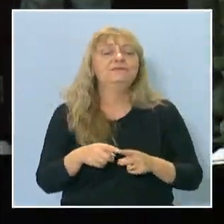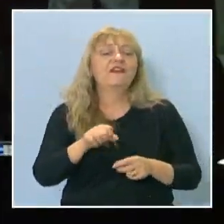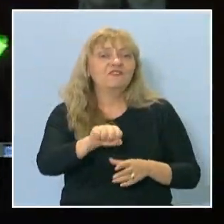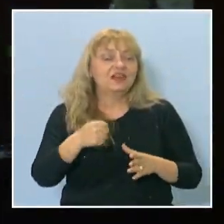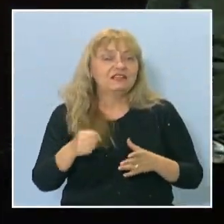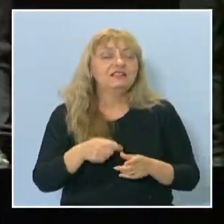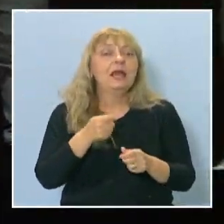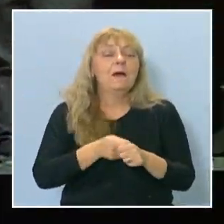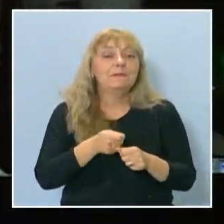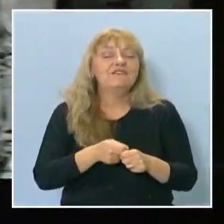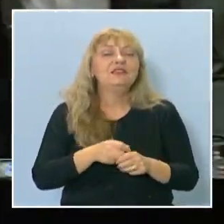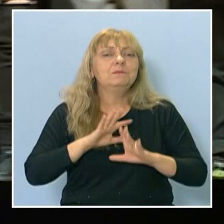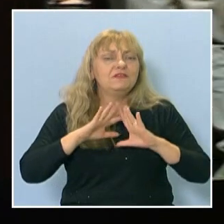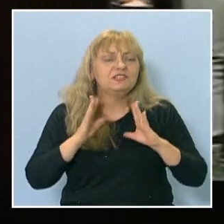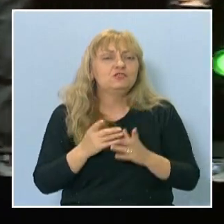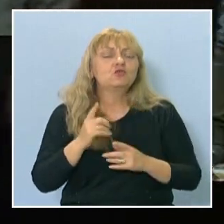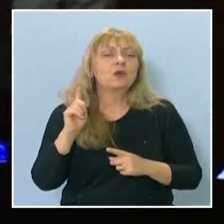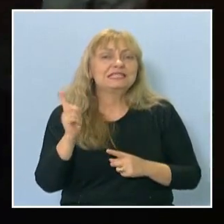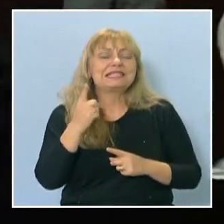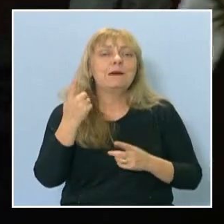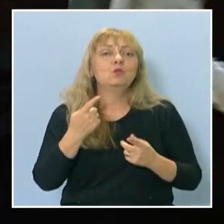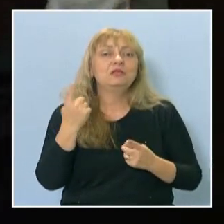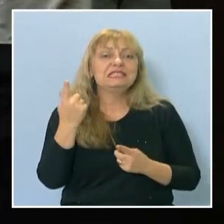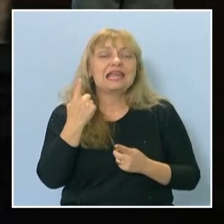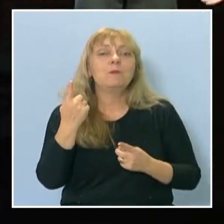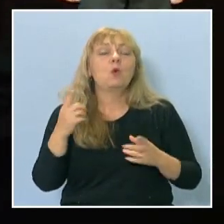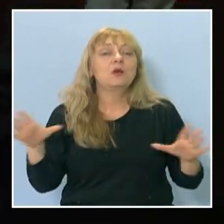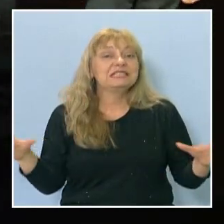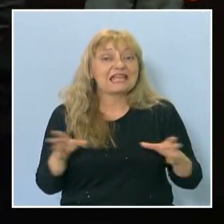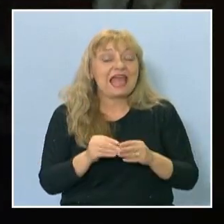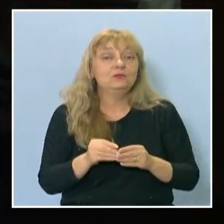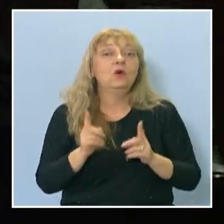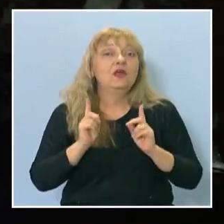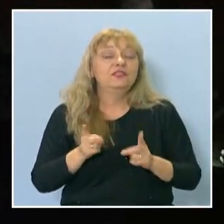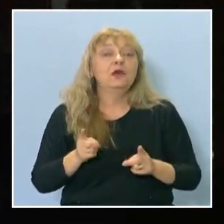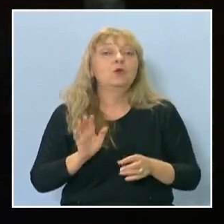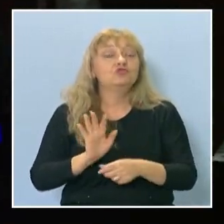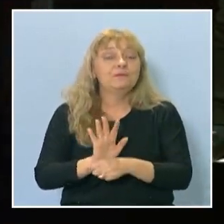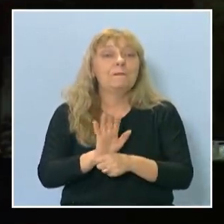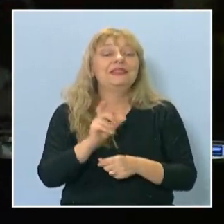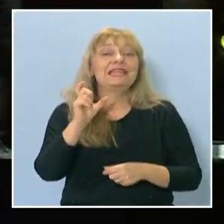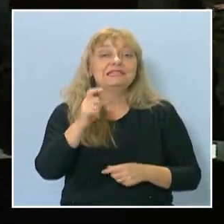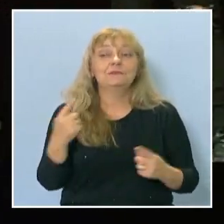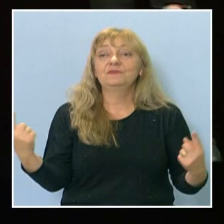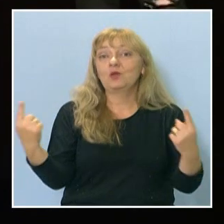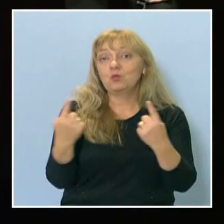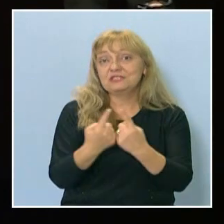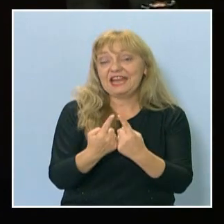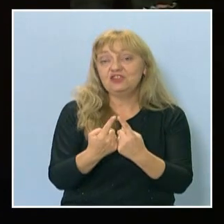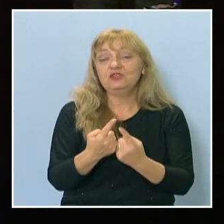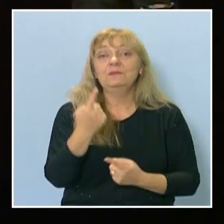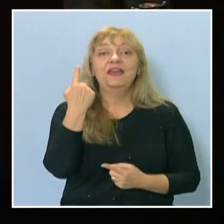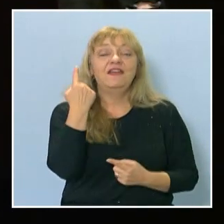правихме всичко само и само заедно, за да можем действително на 15 септември да посрещнем в